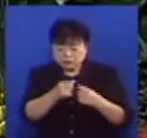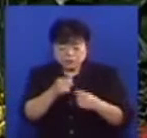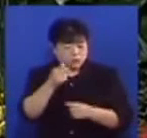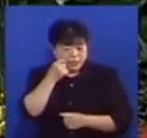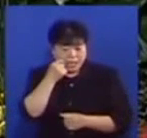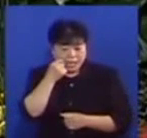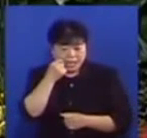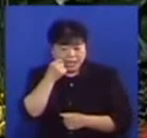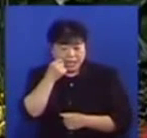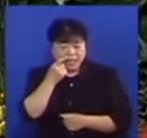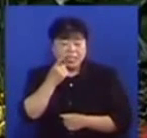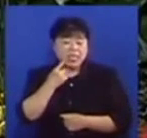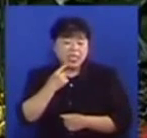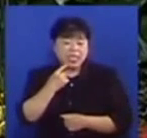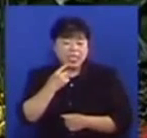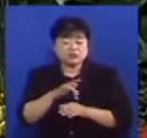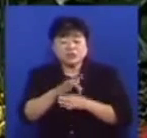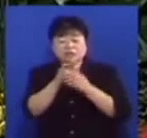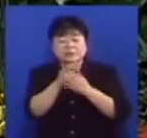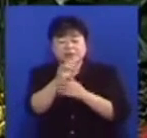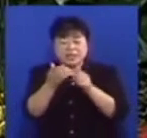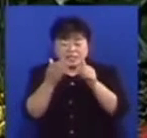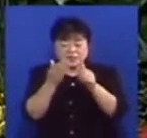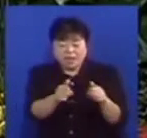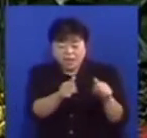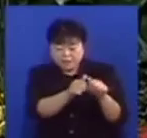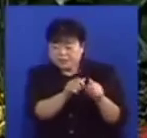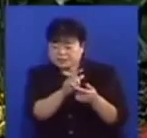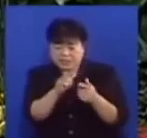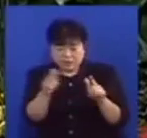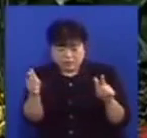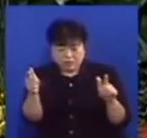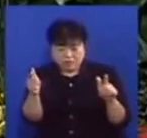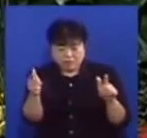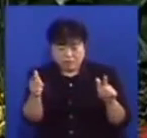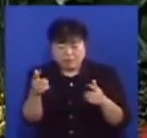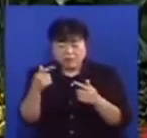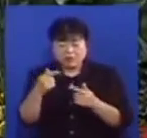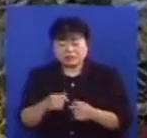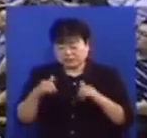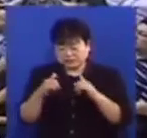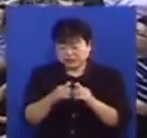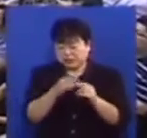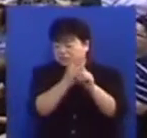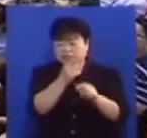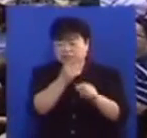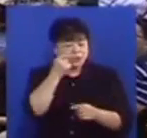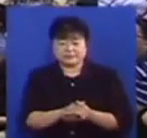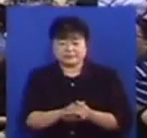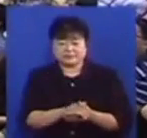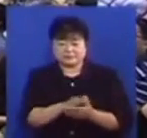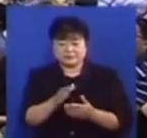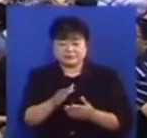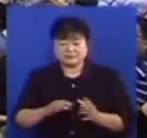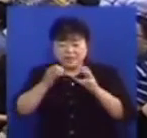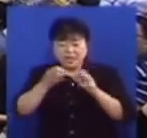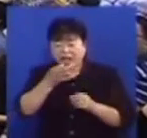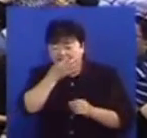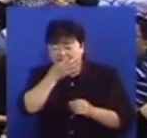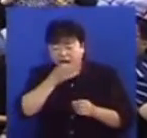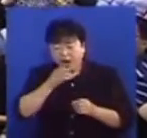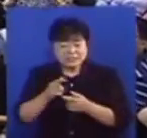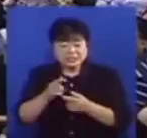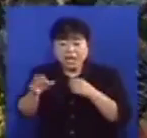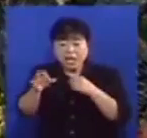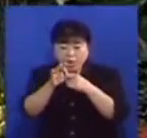없습니다. 탐심은 우상숭배로 하나님이 함께 하시지 않을 때 우리는 어떤 전쟁에도 승리할 수 없습니다. 세상 욕심을 버리지 않은